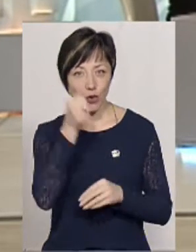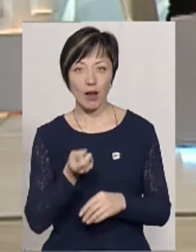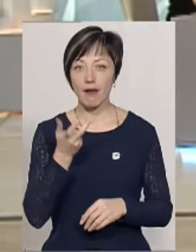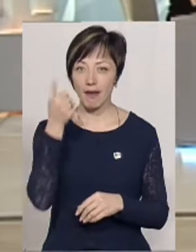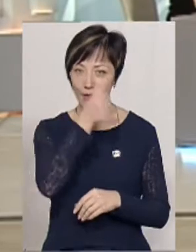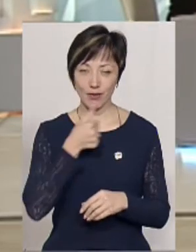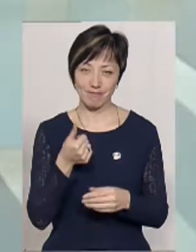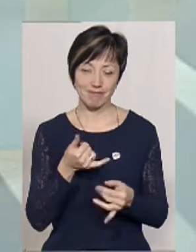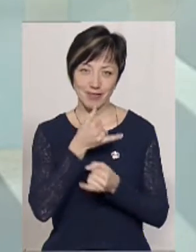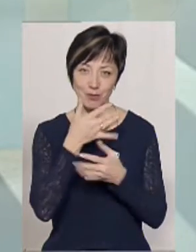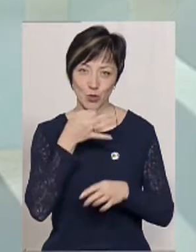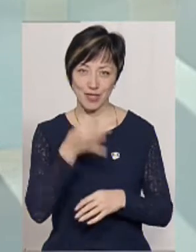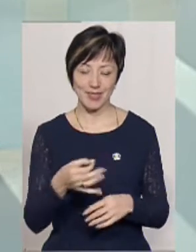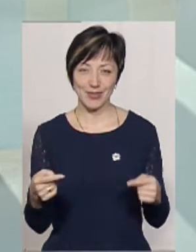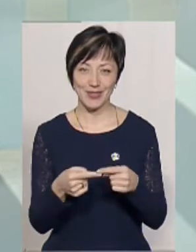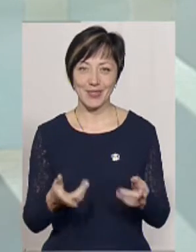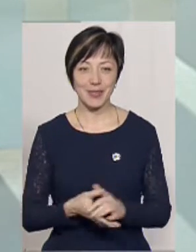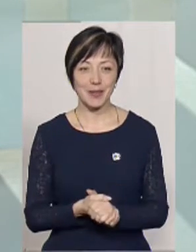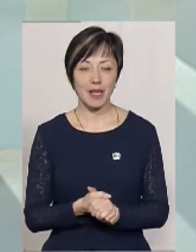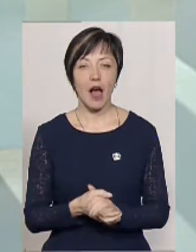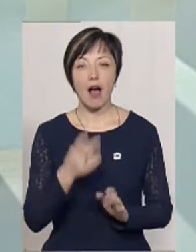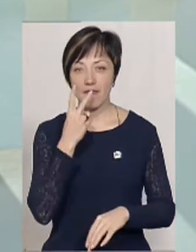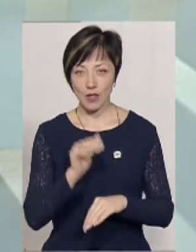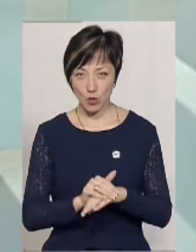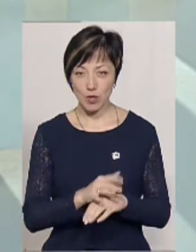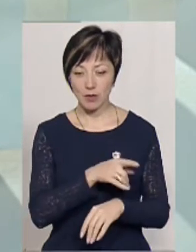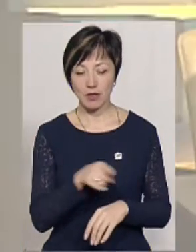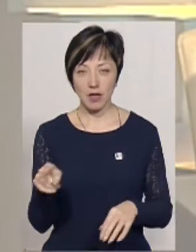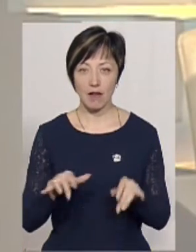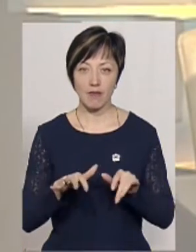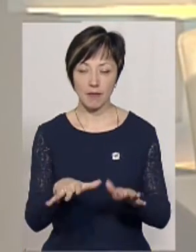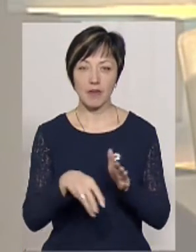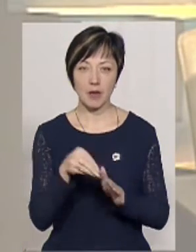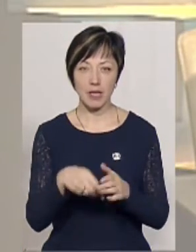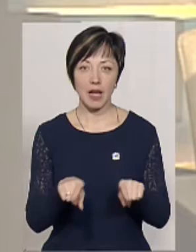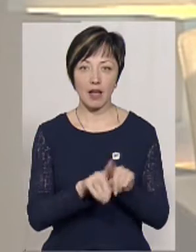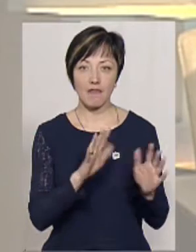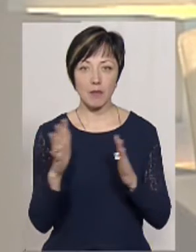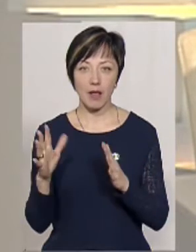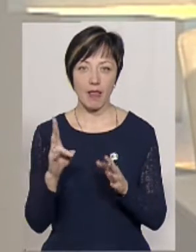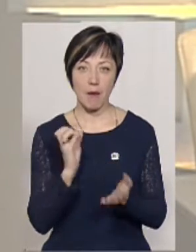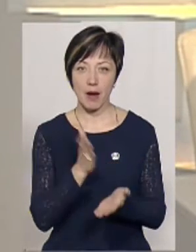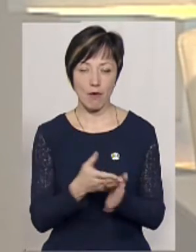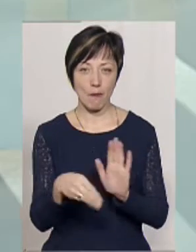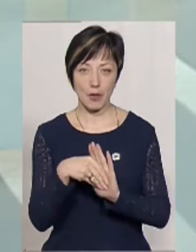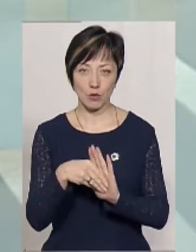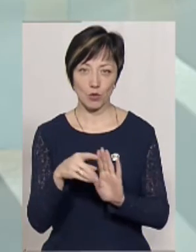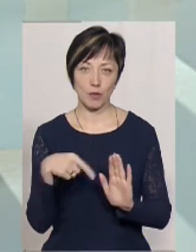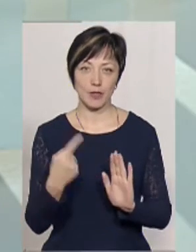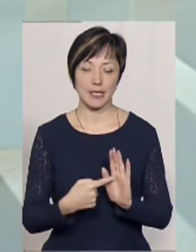кілька років? Можемо казати, так. Ну, а фіксуєте під час цієї виборчої кампанії такі випадки непрямого підкупу?